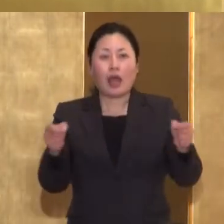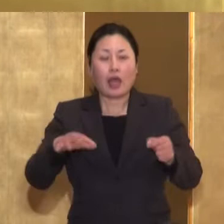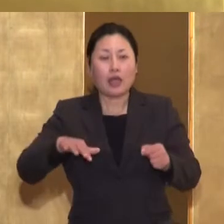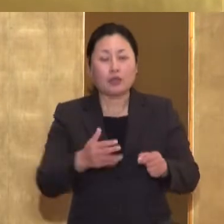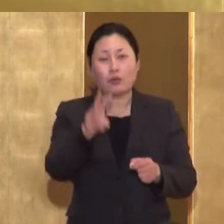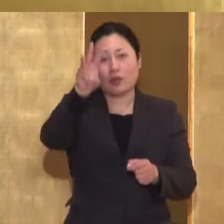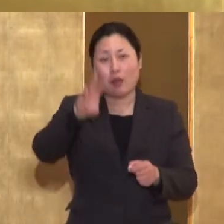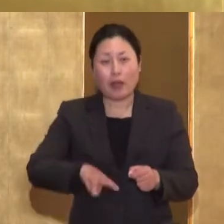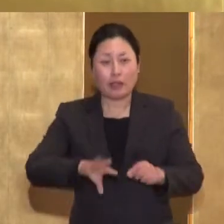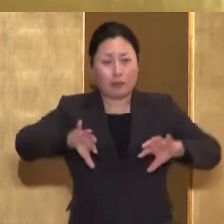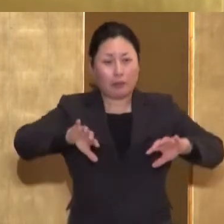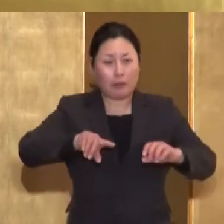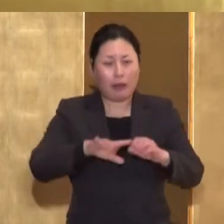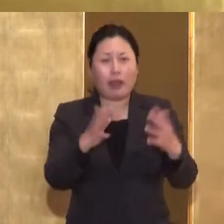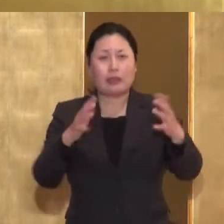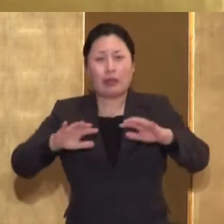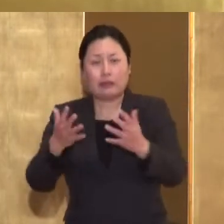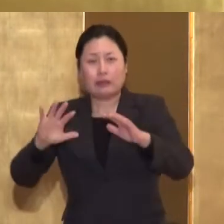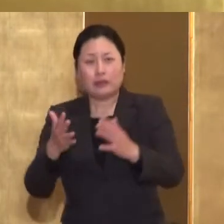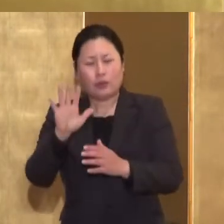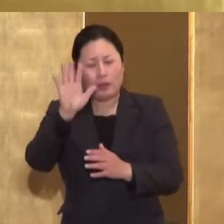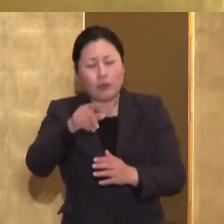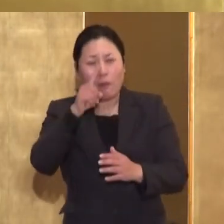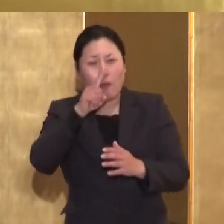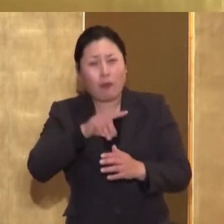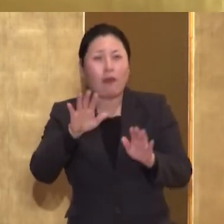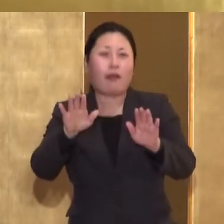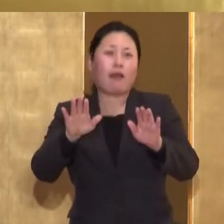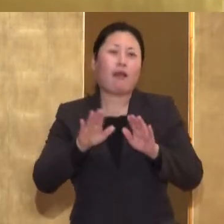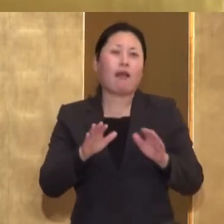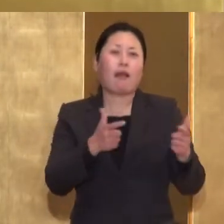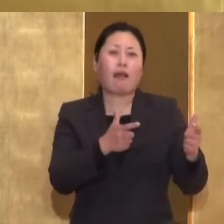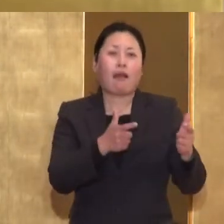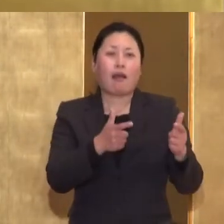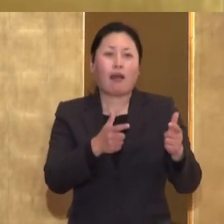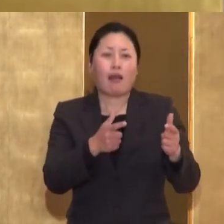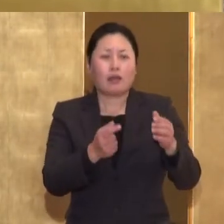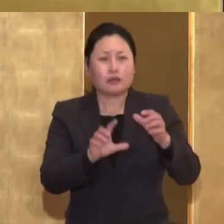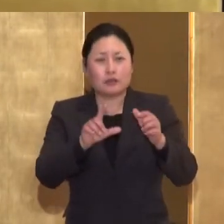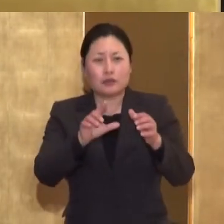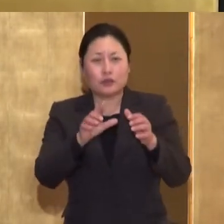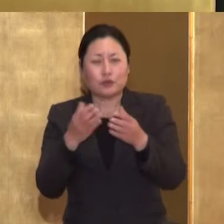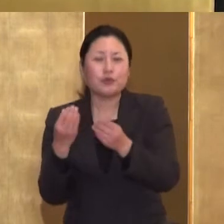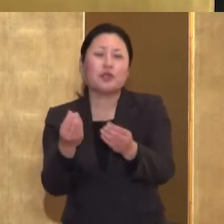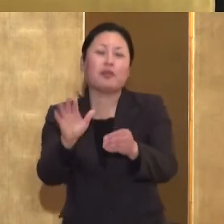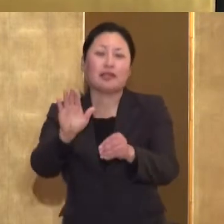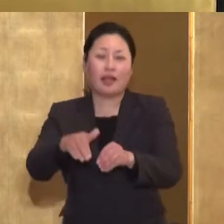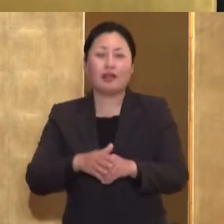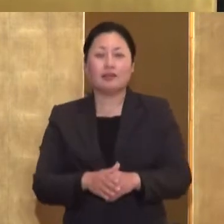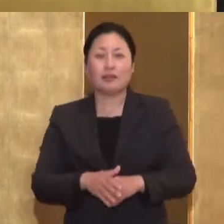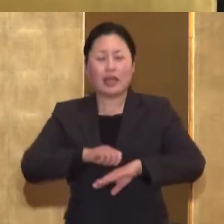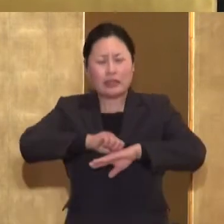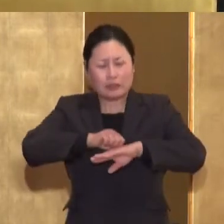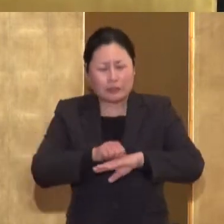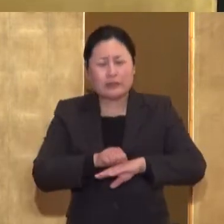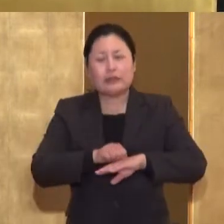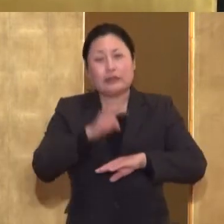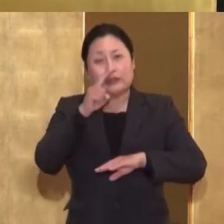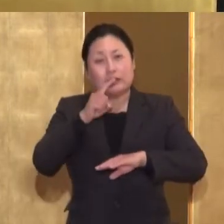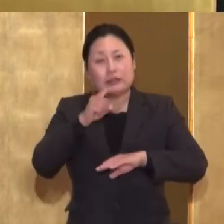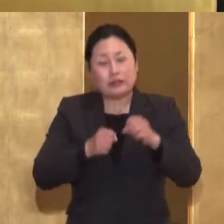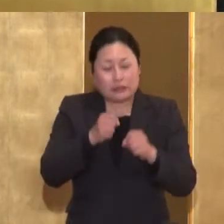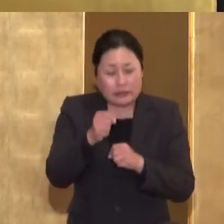での大火災など災害が相次ぎました。厳しい避難生活の中